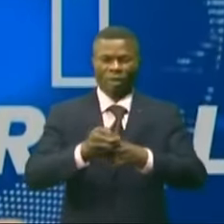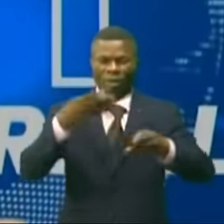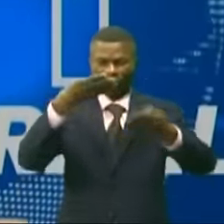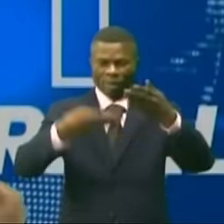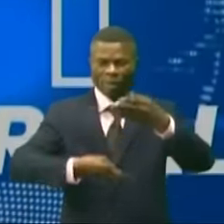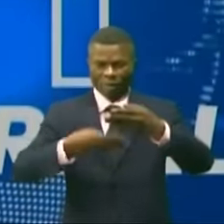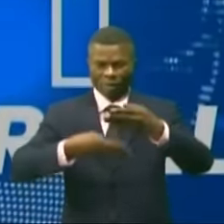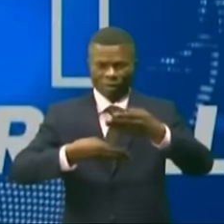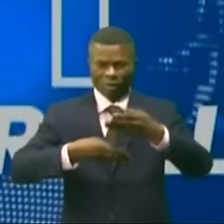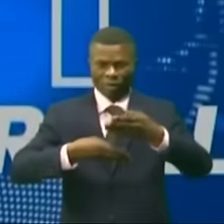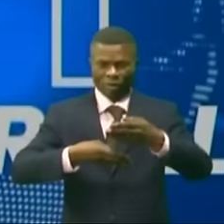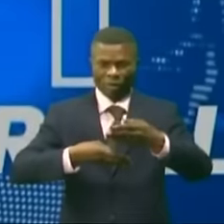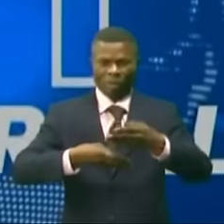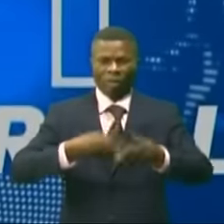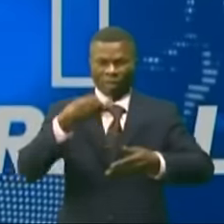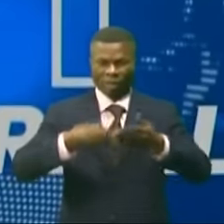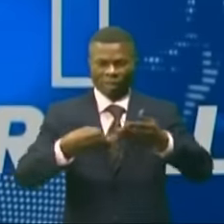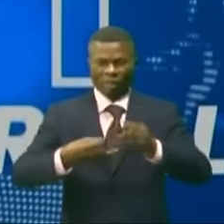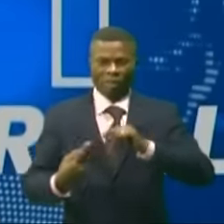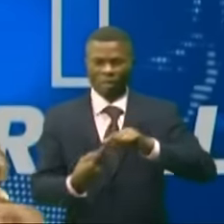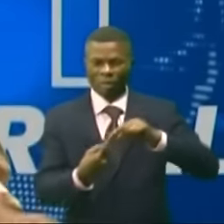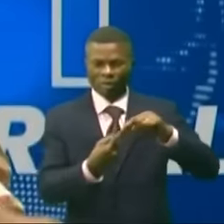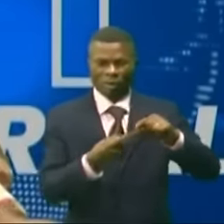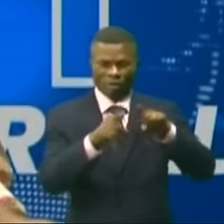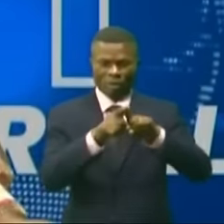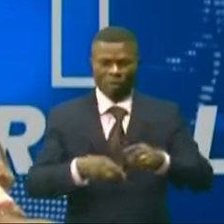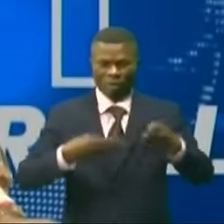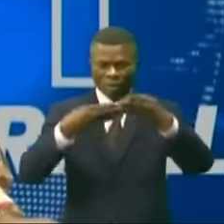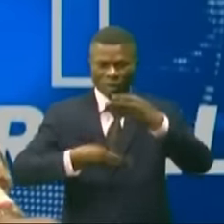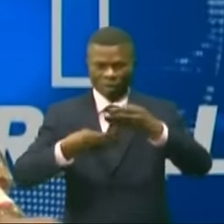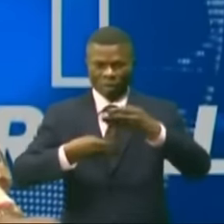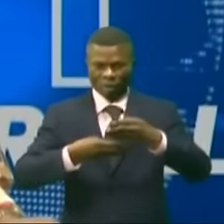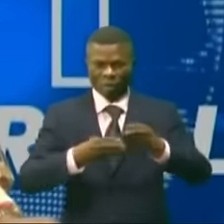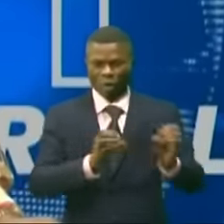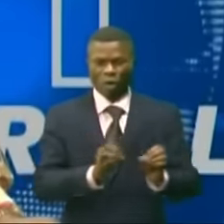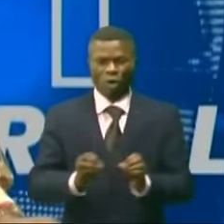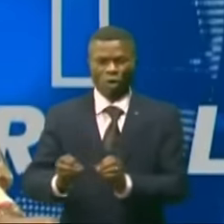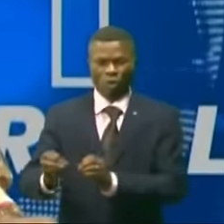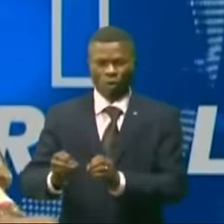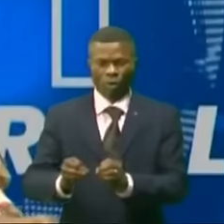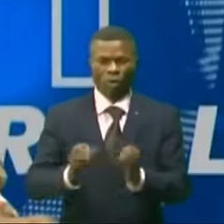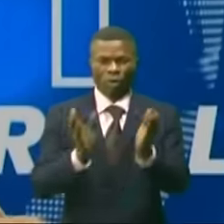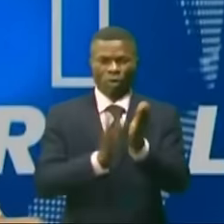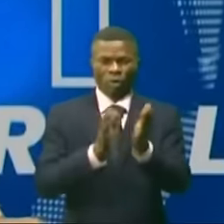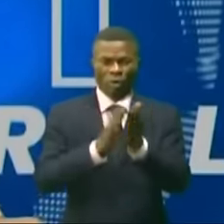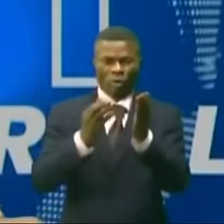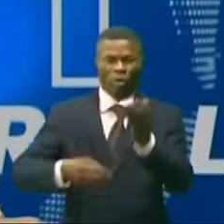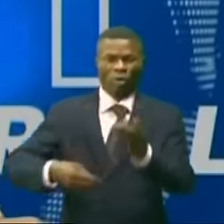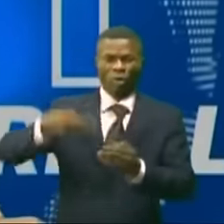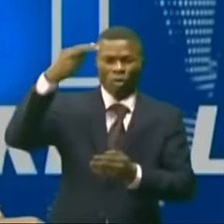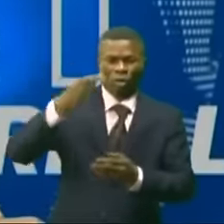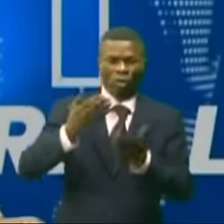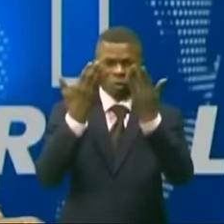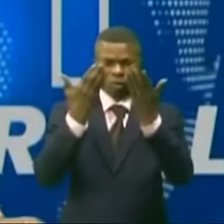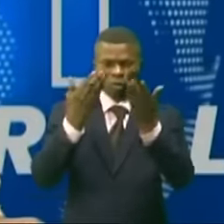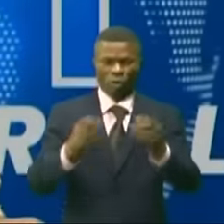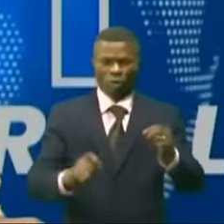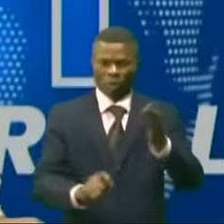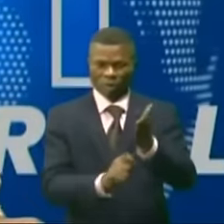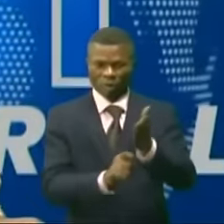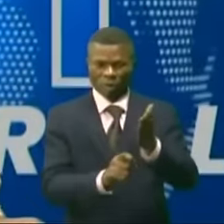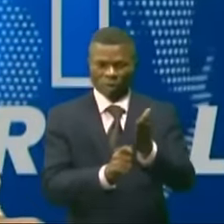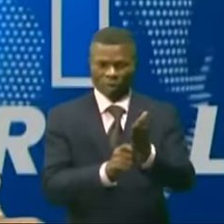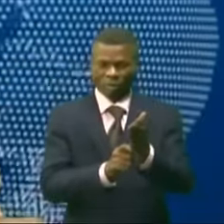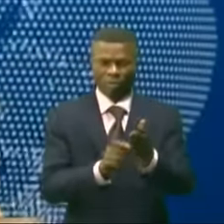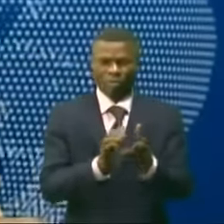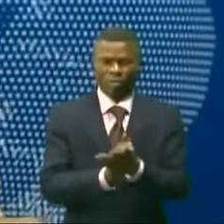9e 7e session spéciale et 9e session ordinaire au collège des hautes études de stratégique de